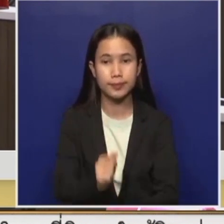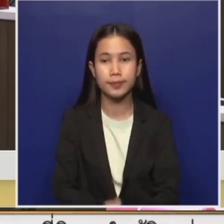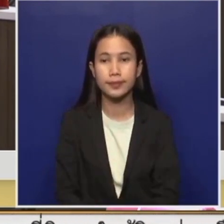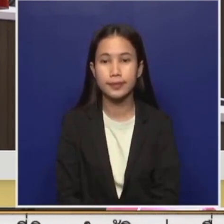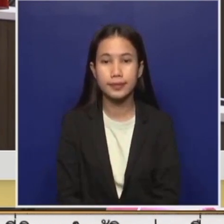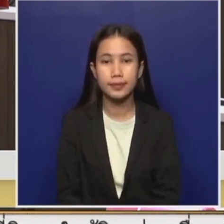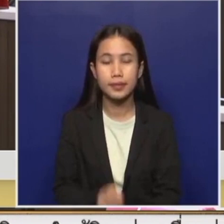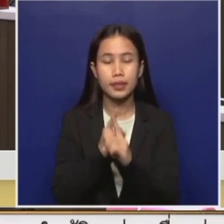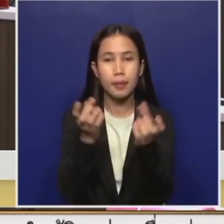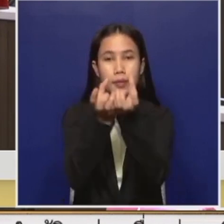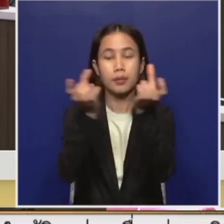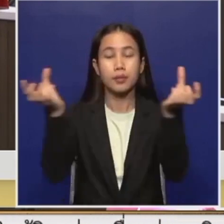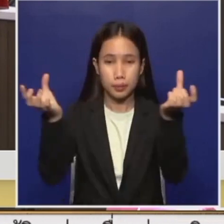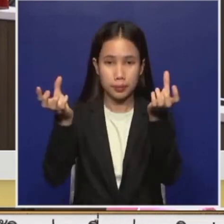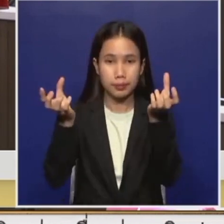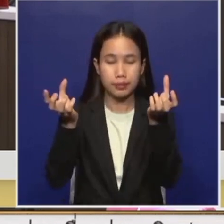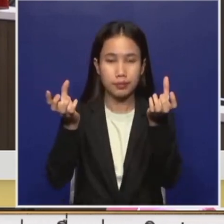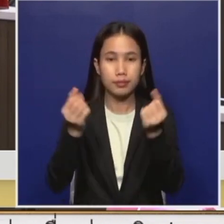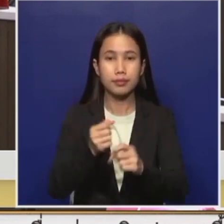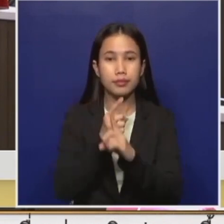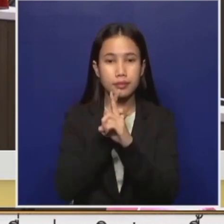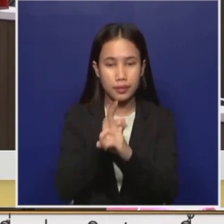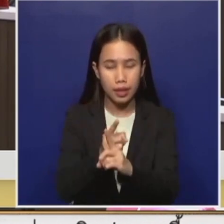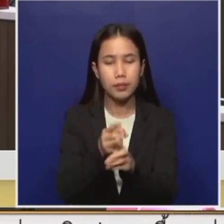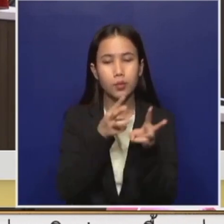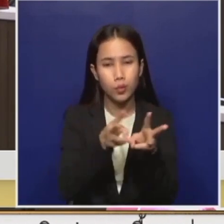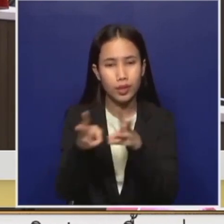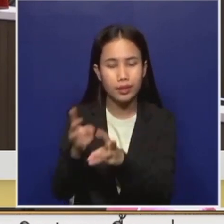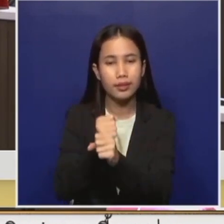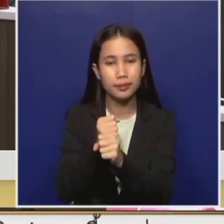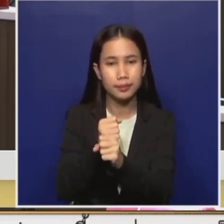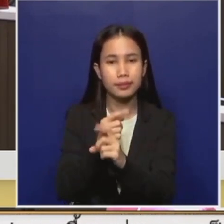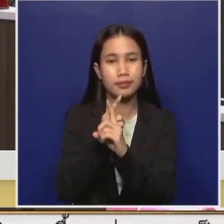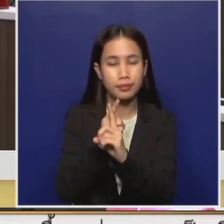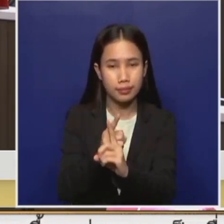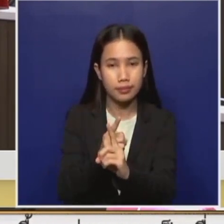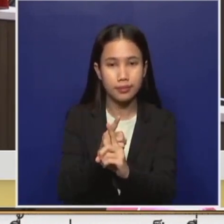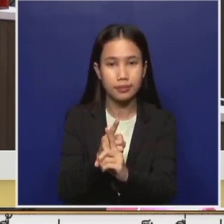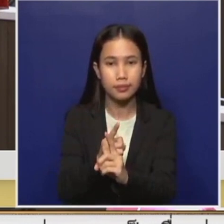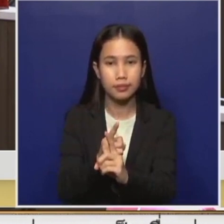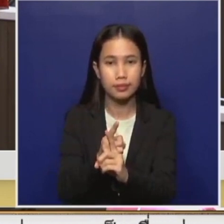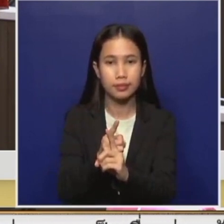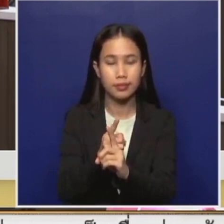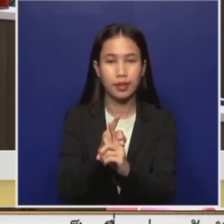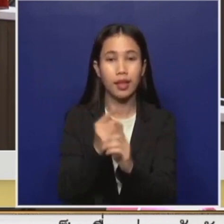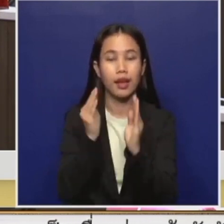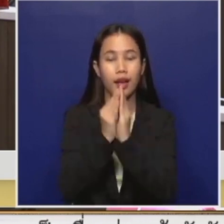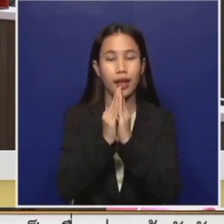รัฐมนูลในระบอ Indigenous ที่ branchเป็นตัวกับึ่นด้การลงอิจปุ